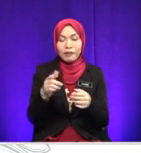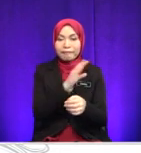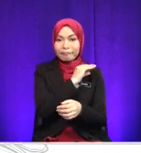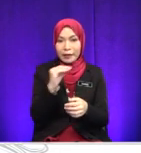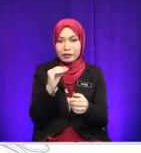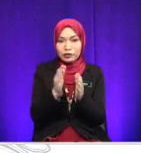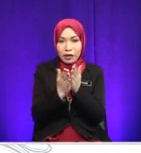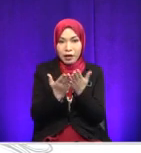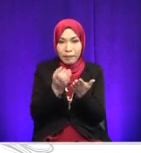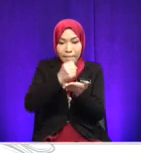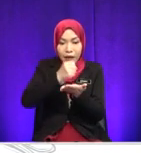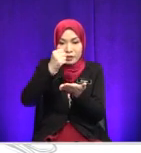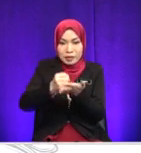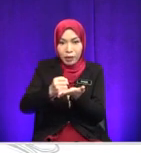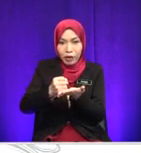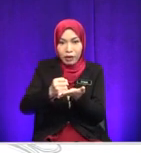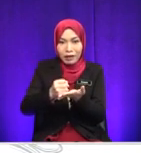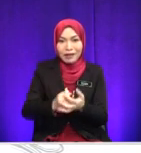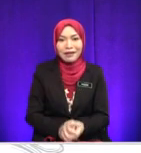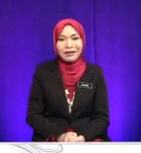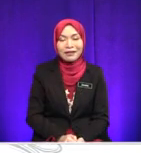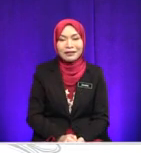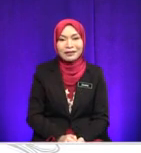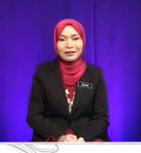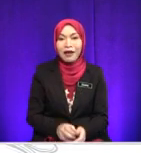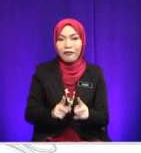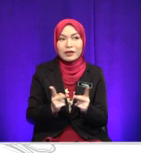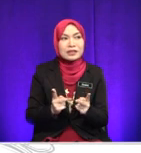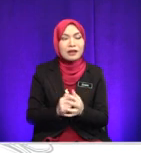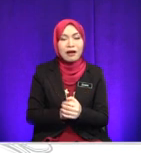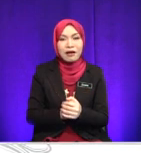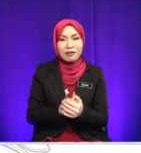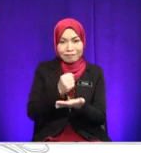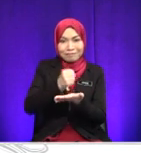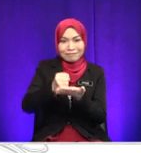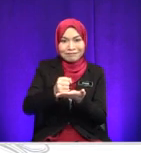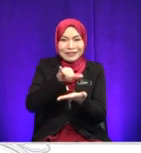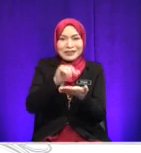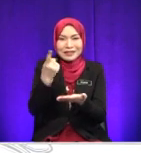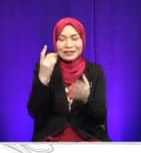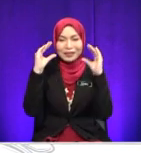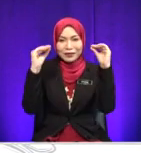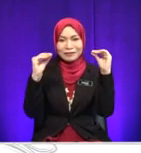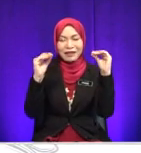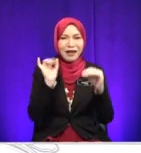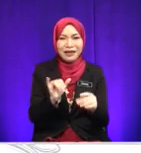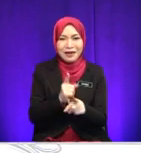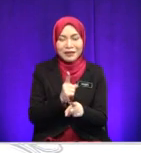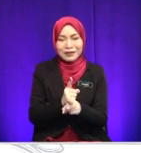lain, kuarantin. Itu saja. Okey, baik. Itu yang sudah dipelajari